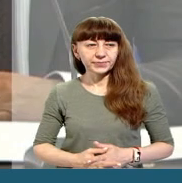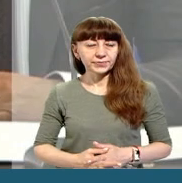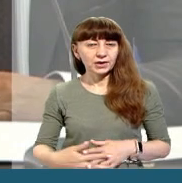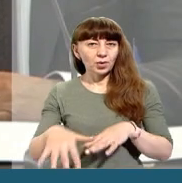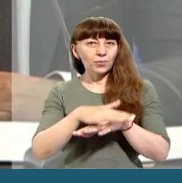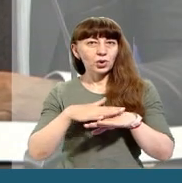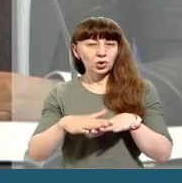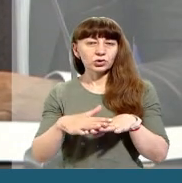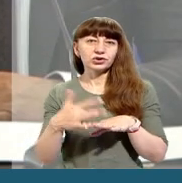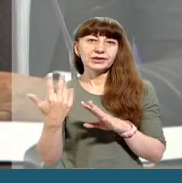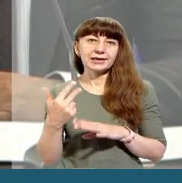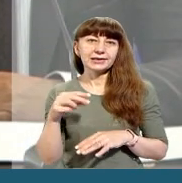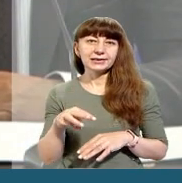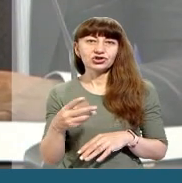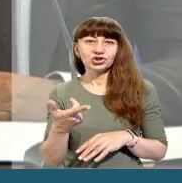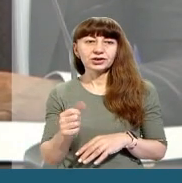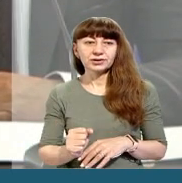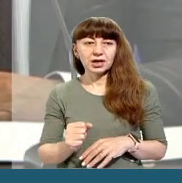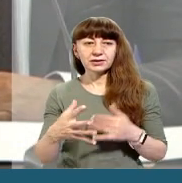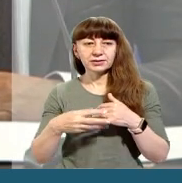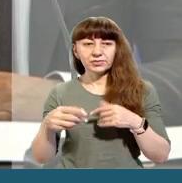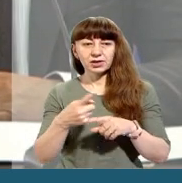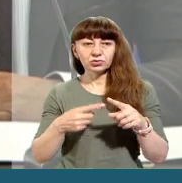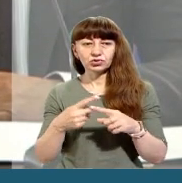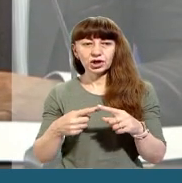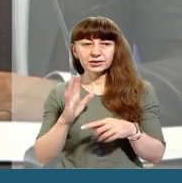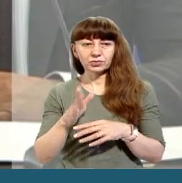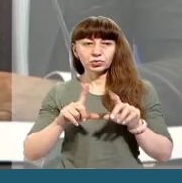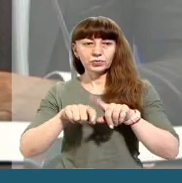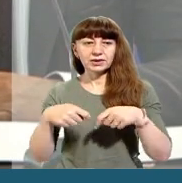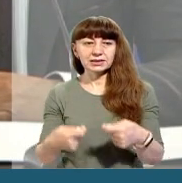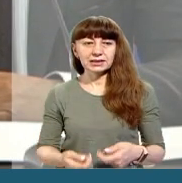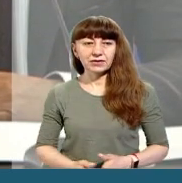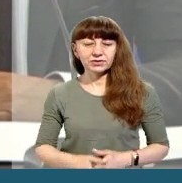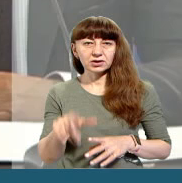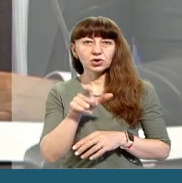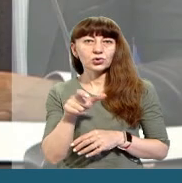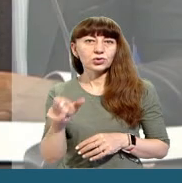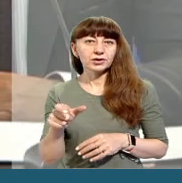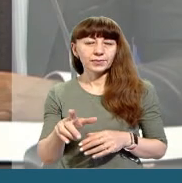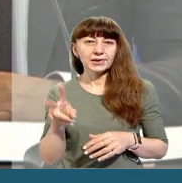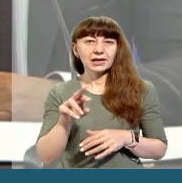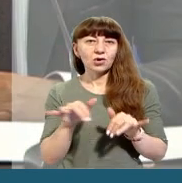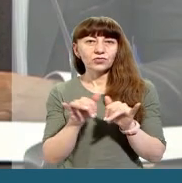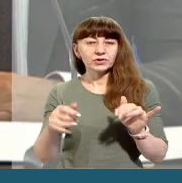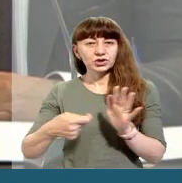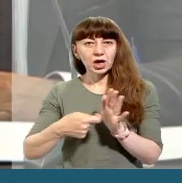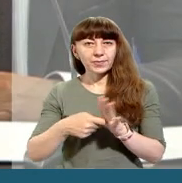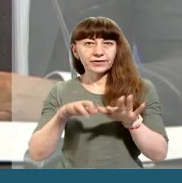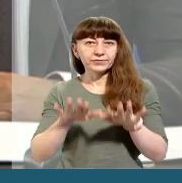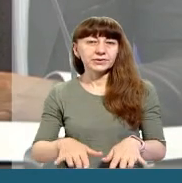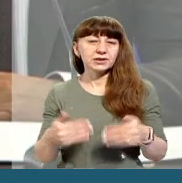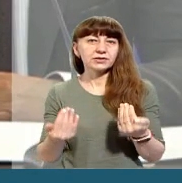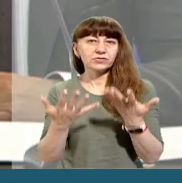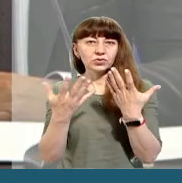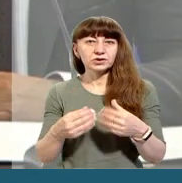учаскелері халыққа жайылымдық жерлерді ұлғайту үшін берілетін болады. Бүгінгі таңда ауданда мал шаруашылығымен барлығы 154 шаруашылық